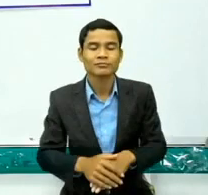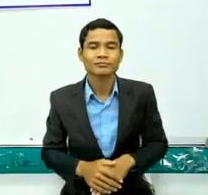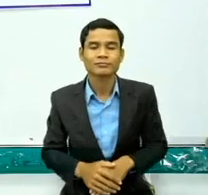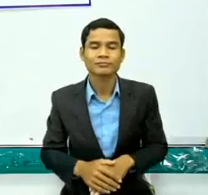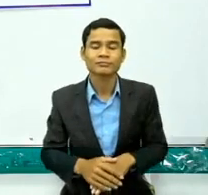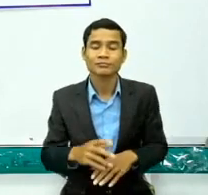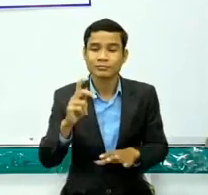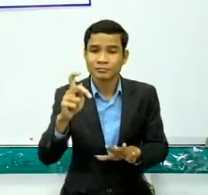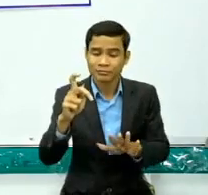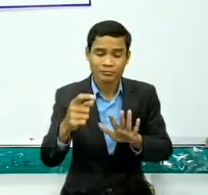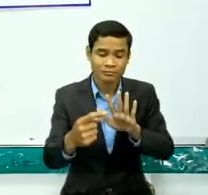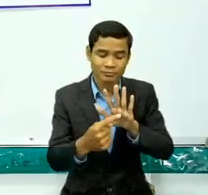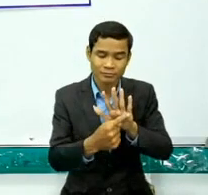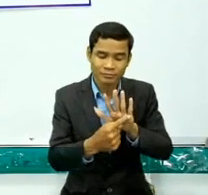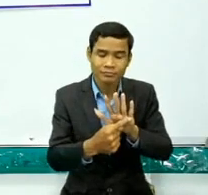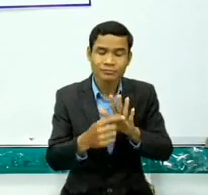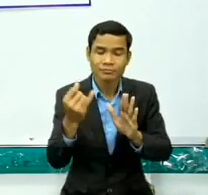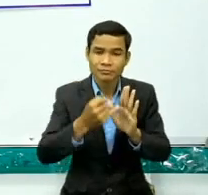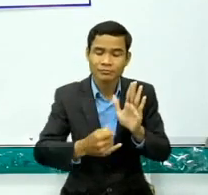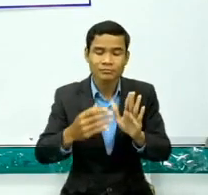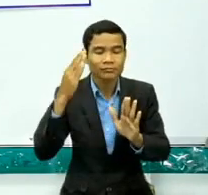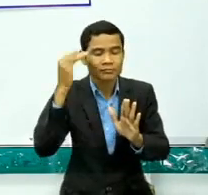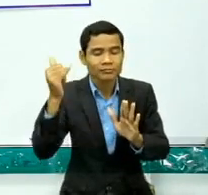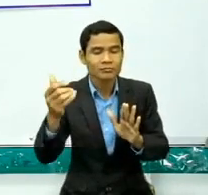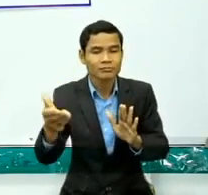ចាហេតុអ្វីបានគឺគាត់ចេះគូរុក